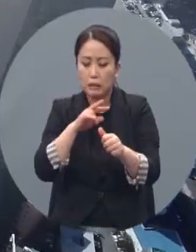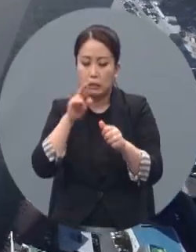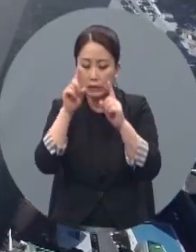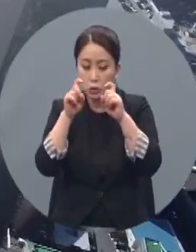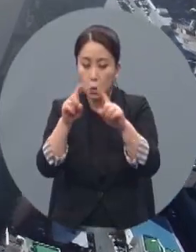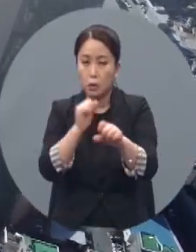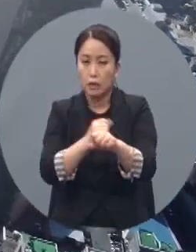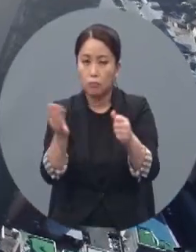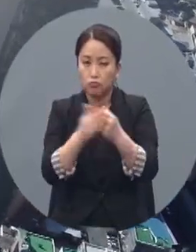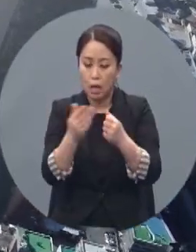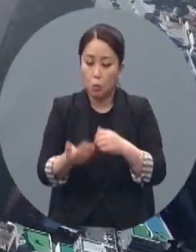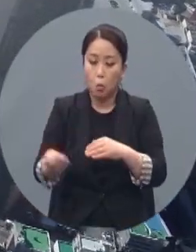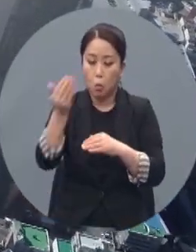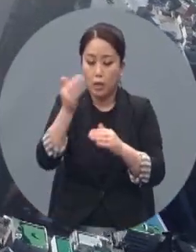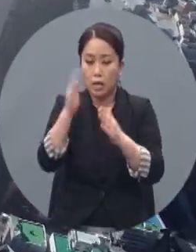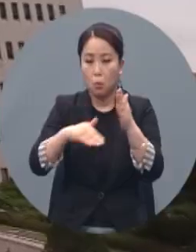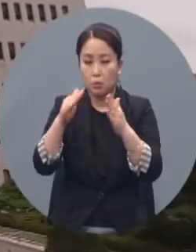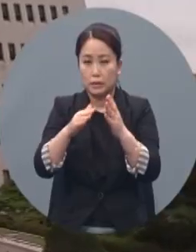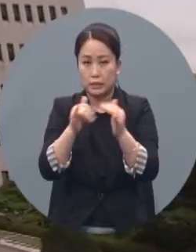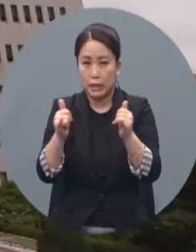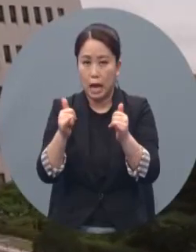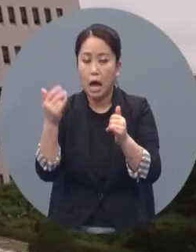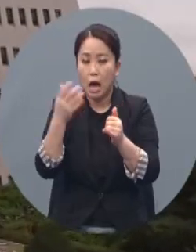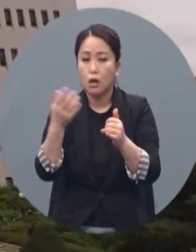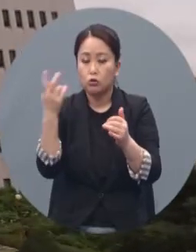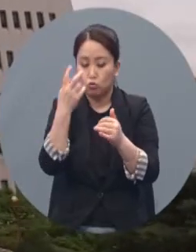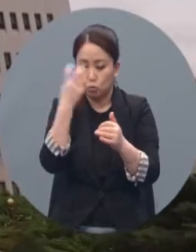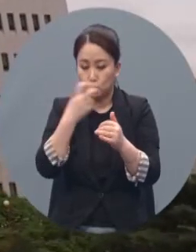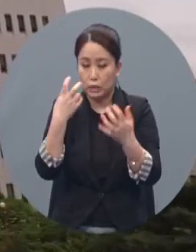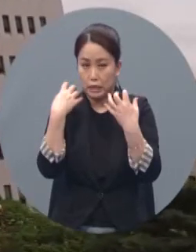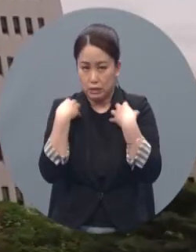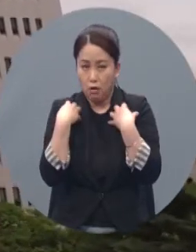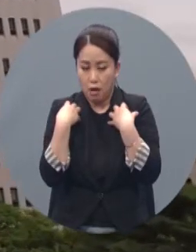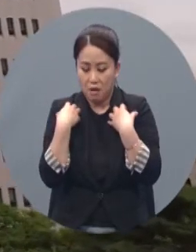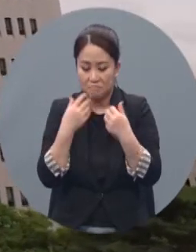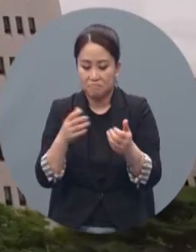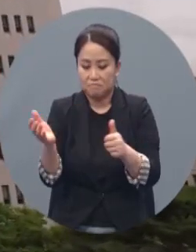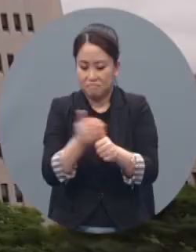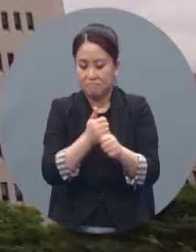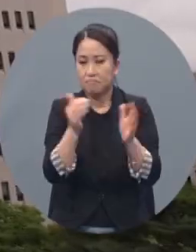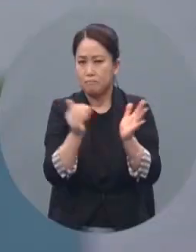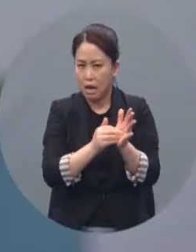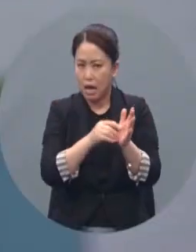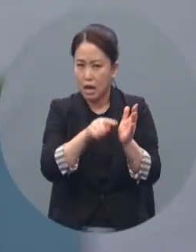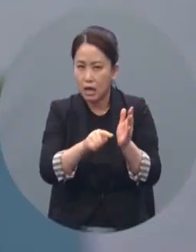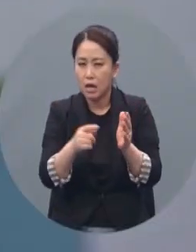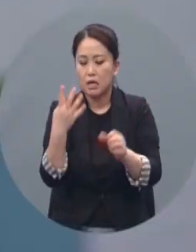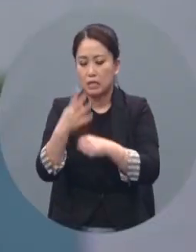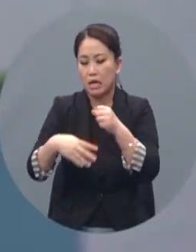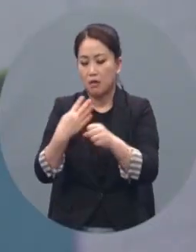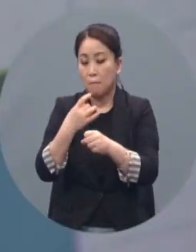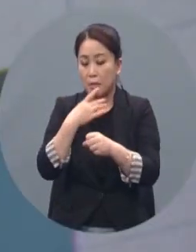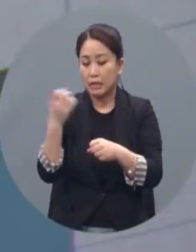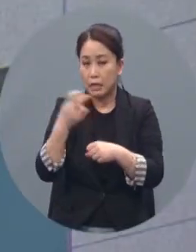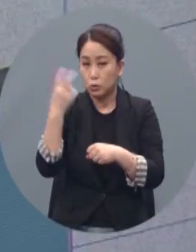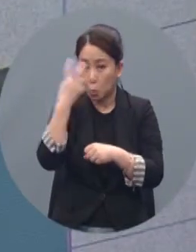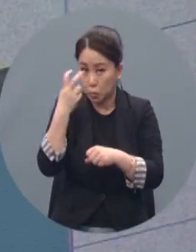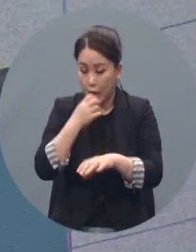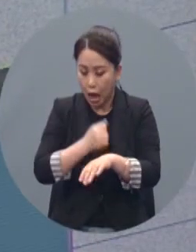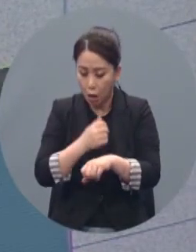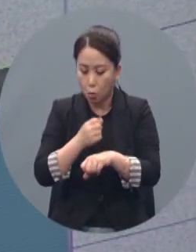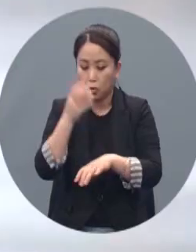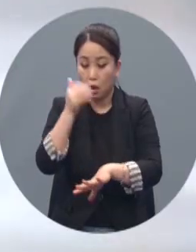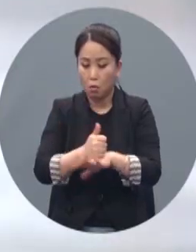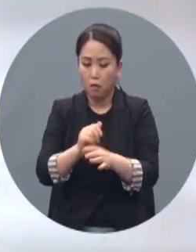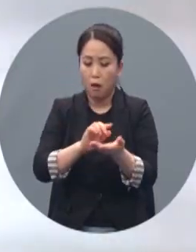고위공직자범죄수사처에 입건된 상태입니다. 검찰이 LCT 뇌물수수 사건을 4년 만에 재조사하고 정반대의 결론을 내린